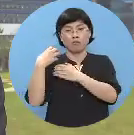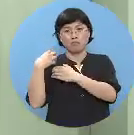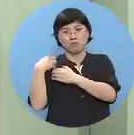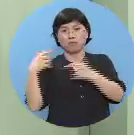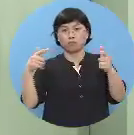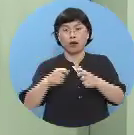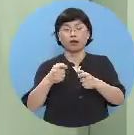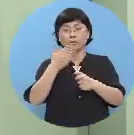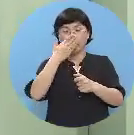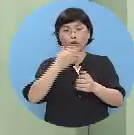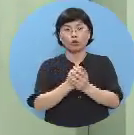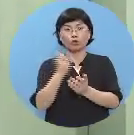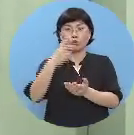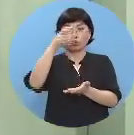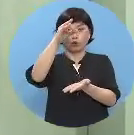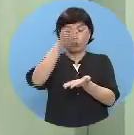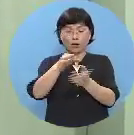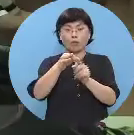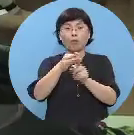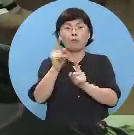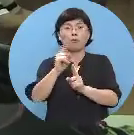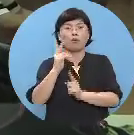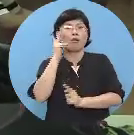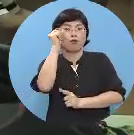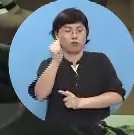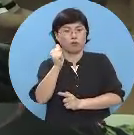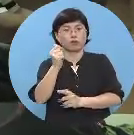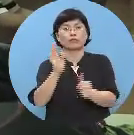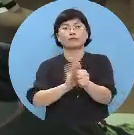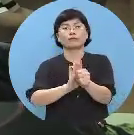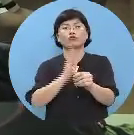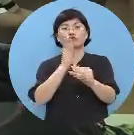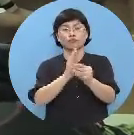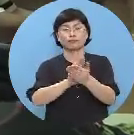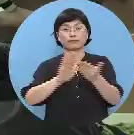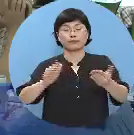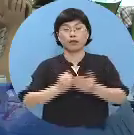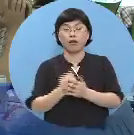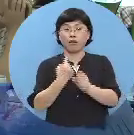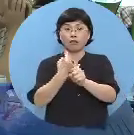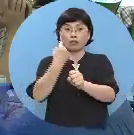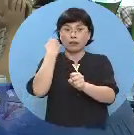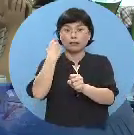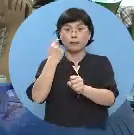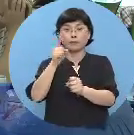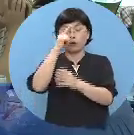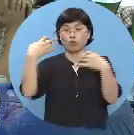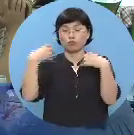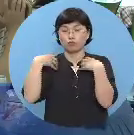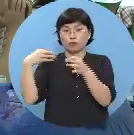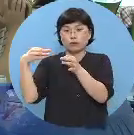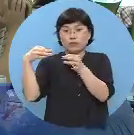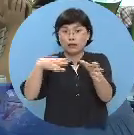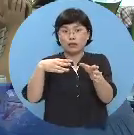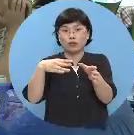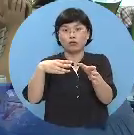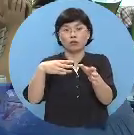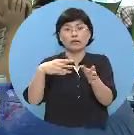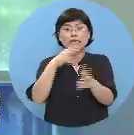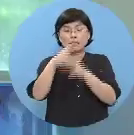줄여주었으며 저렴한 비용으로 기숙사 시설을 제공하고 있습니다. 작년에는 정부 재정지원